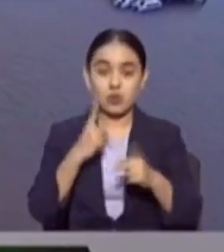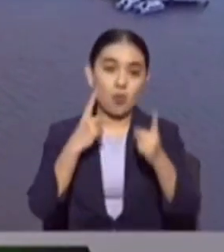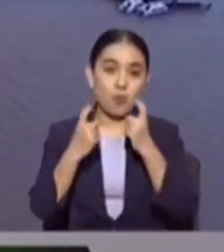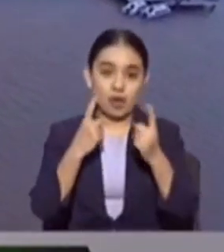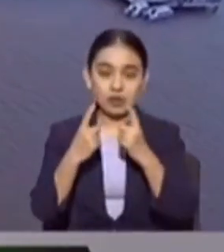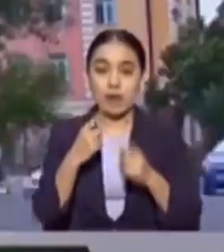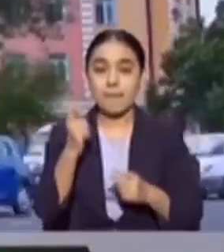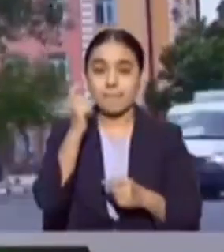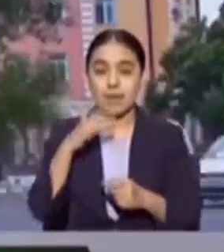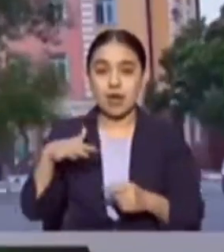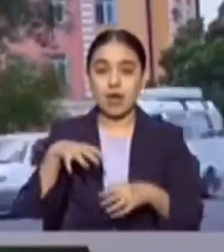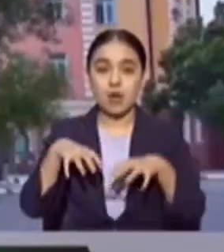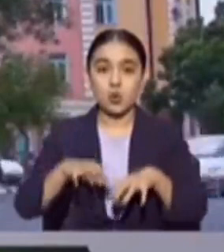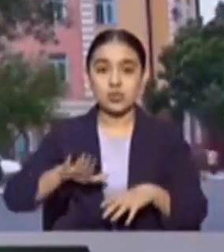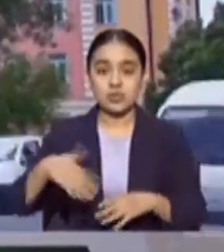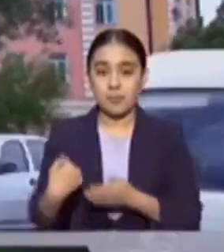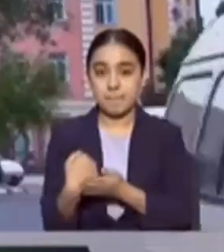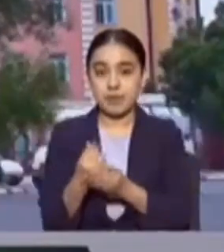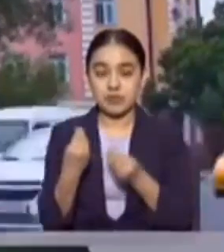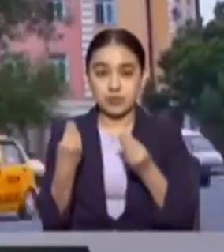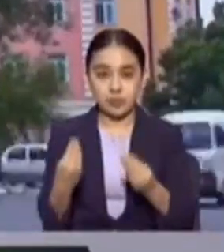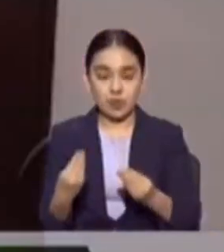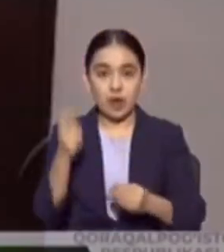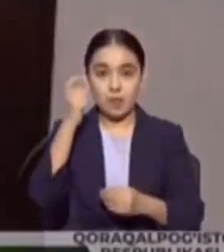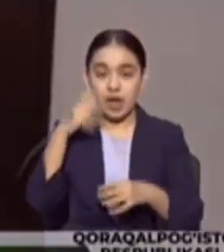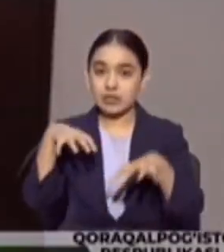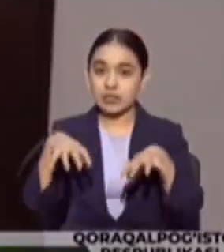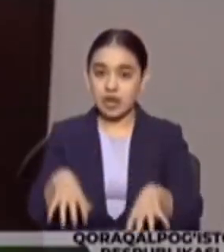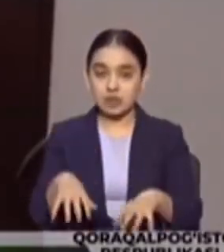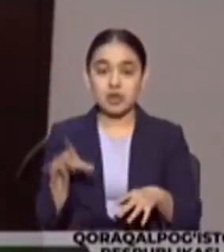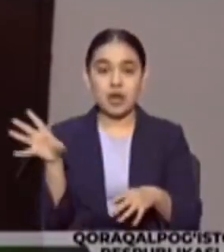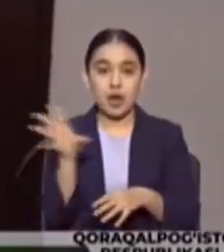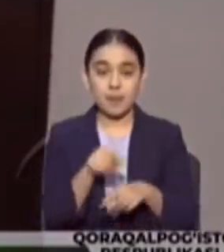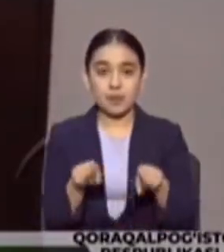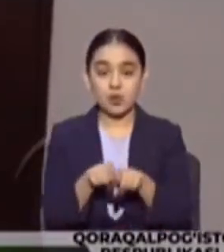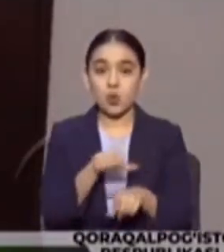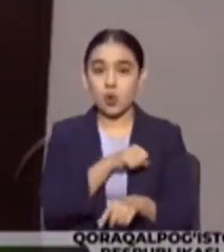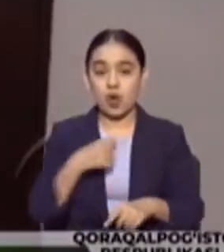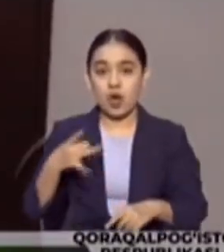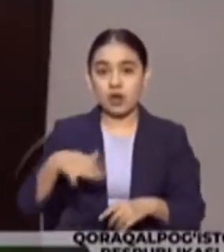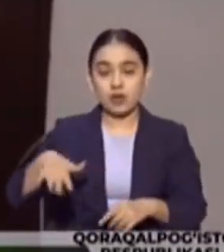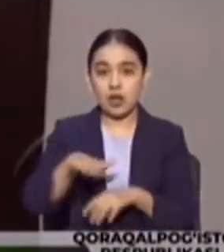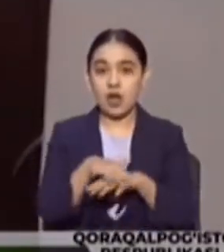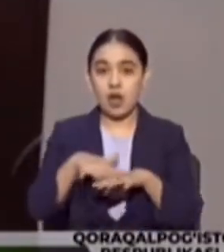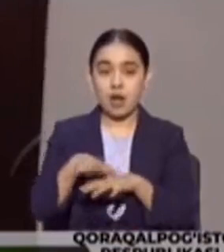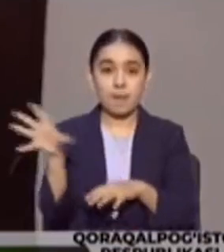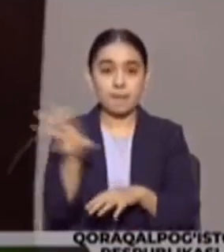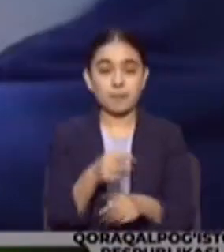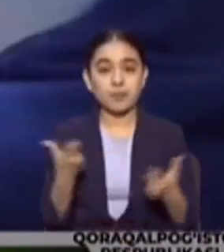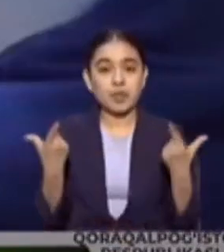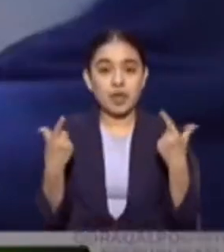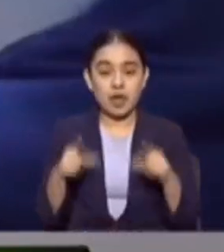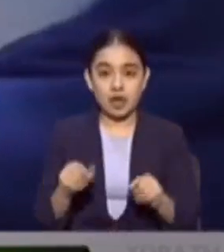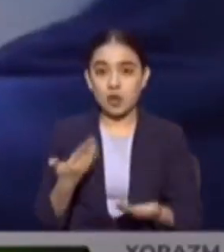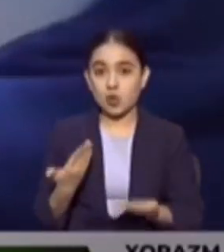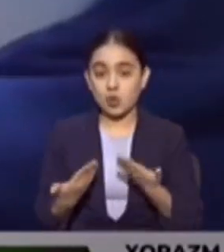ma'lumotlar mahalla raislari tomonidan belgilab beriladi. Mahalla raislarining hammasi ham o'z hududidagi aholining barchasi qayerda